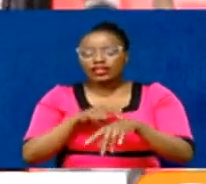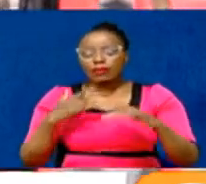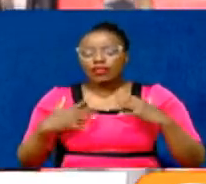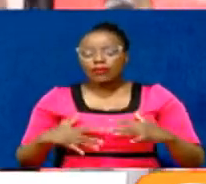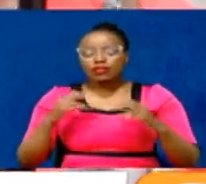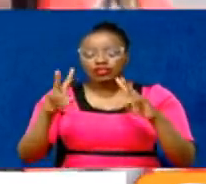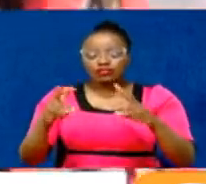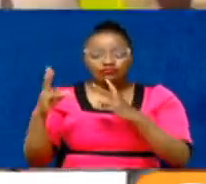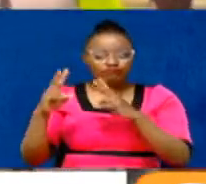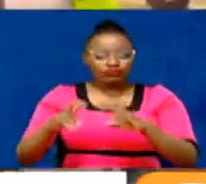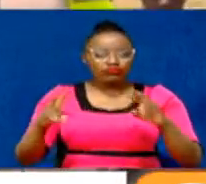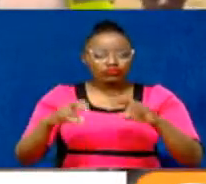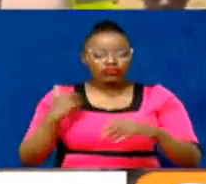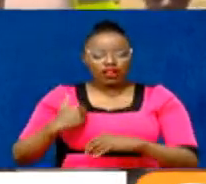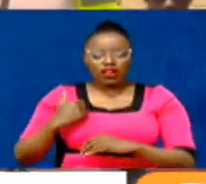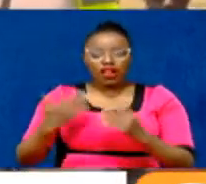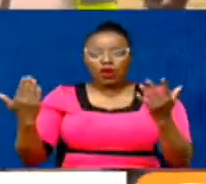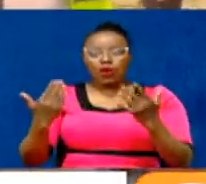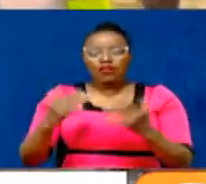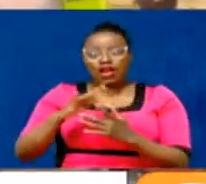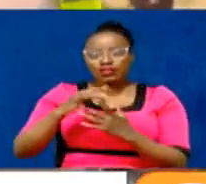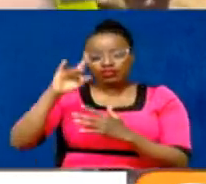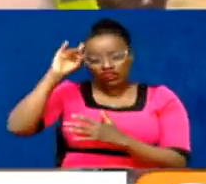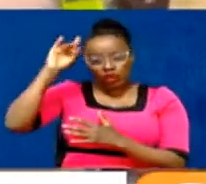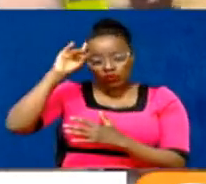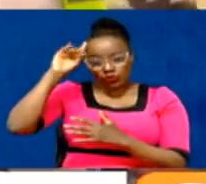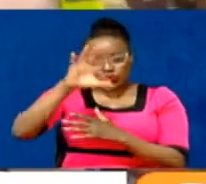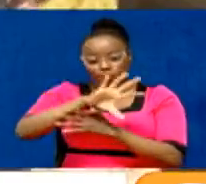inatarajiwa kufanyiwa uchunguzi hospitali ya kaunti ya Nyahururu.